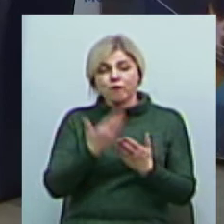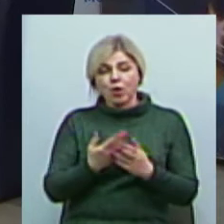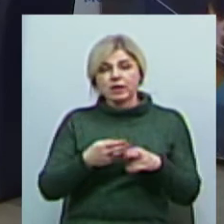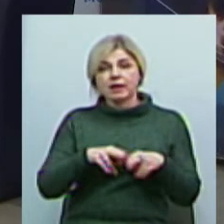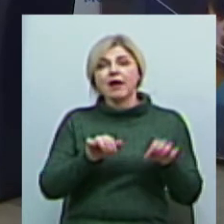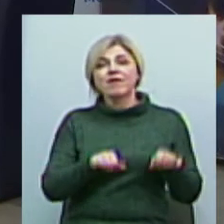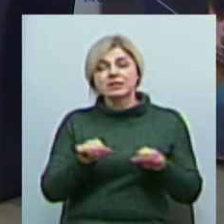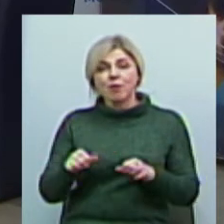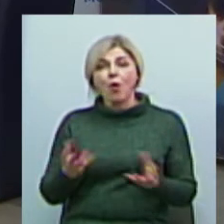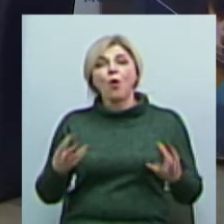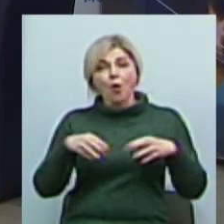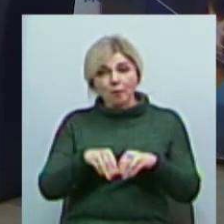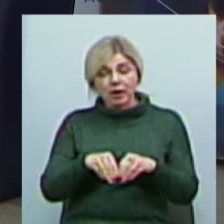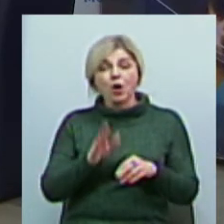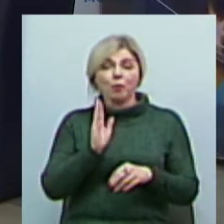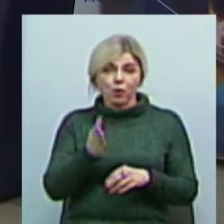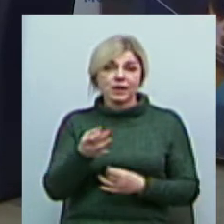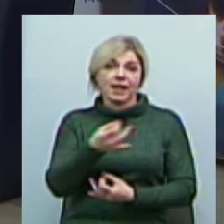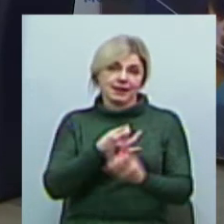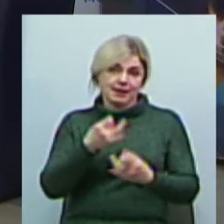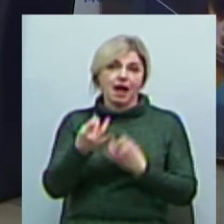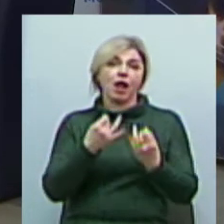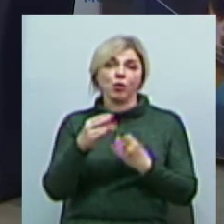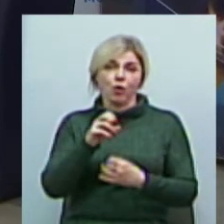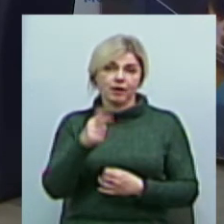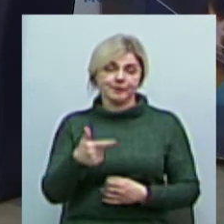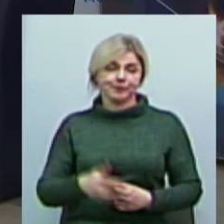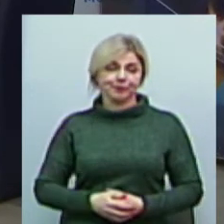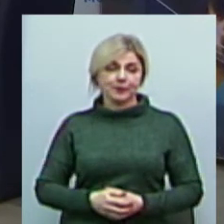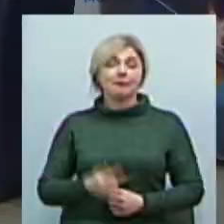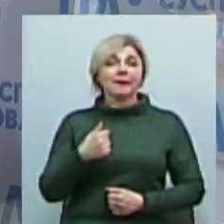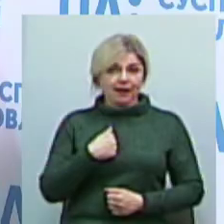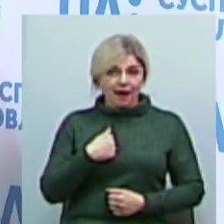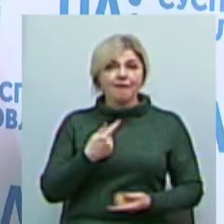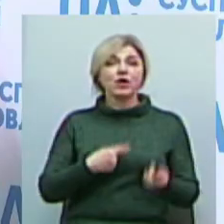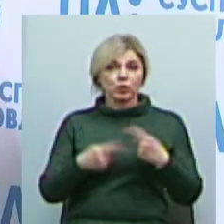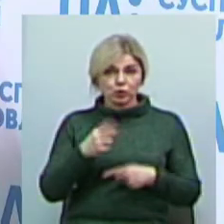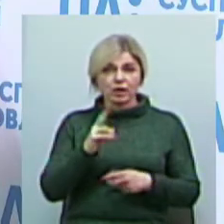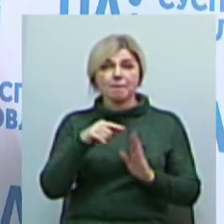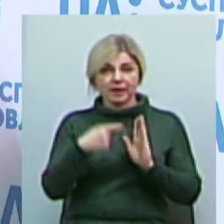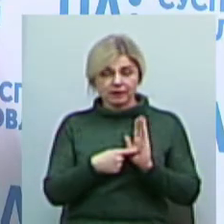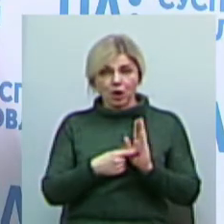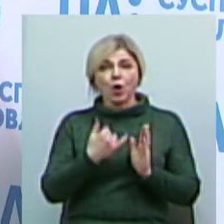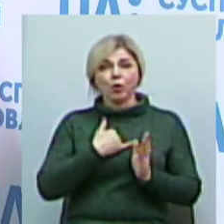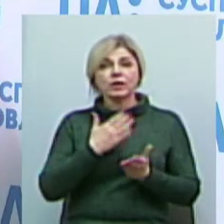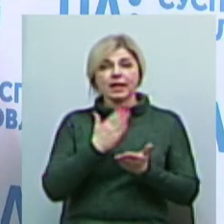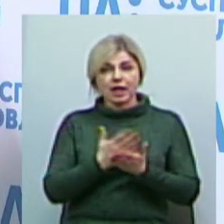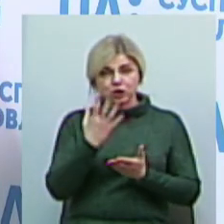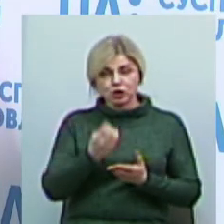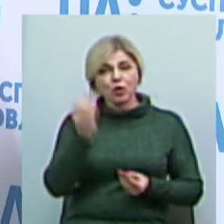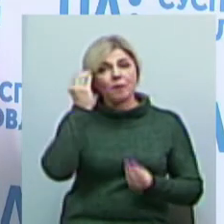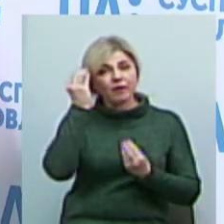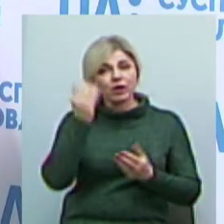на комплекс, це був діалог. Я ще повернусь до цього питання, майже до цього трошки згодом. У нас ще є думки від ваших колег.